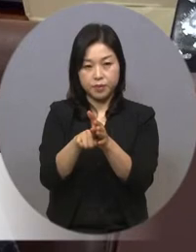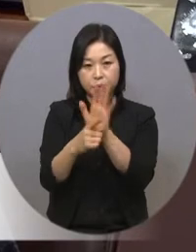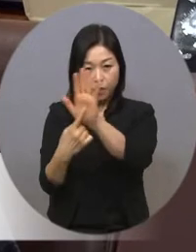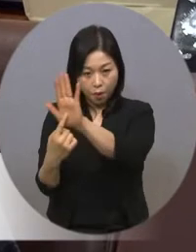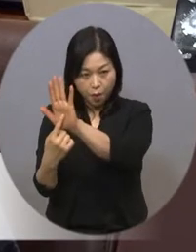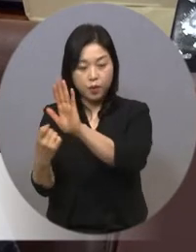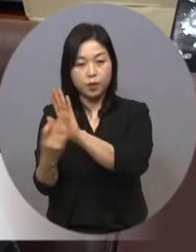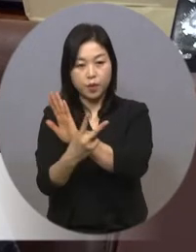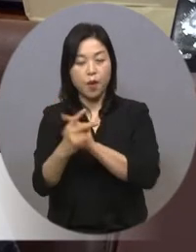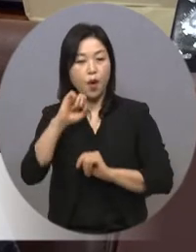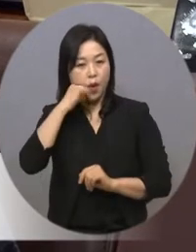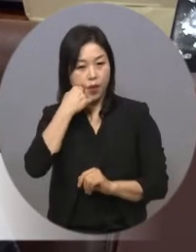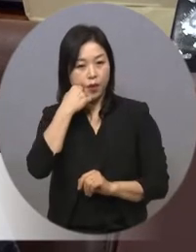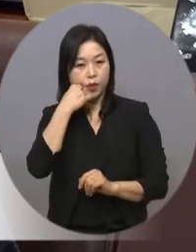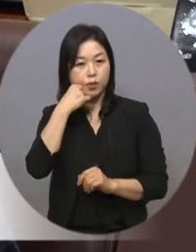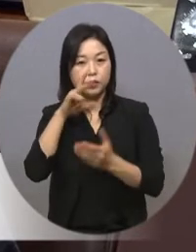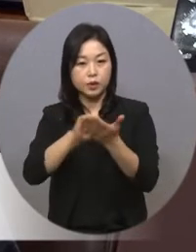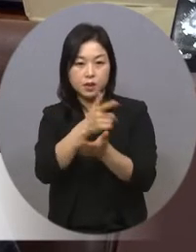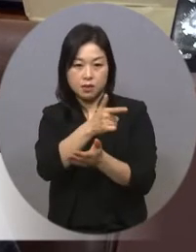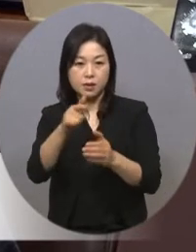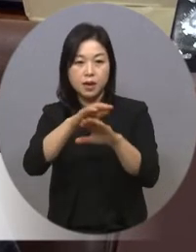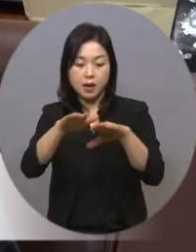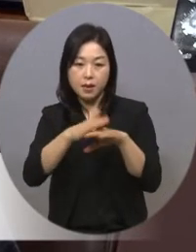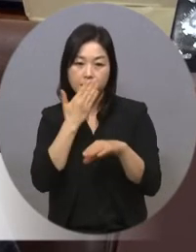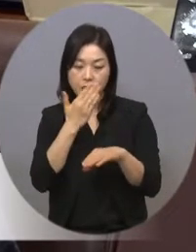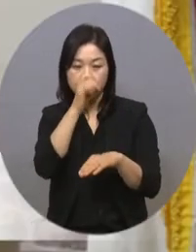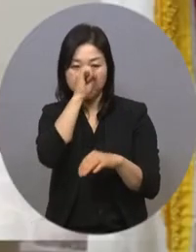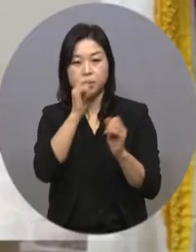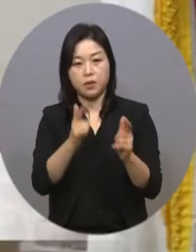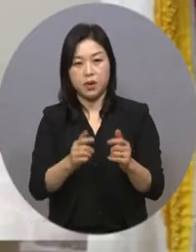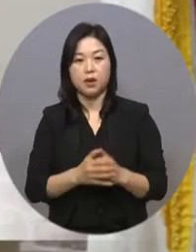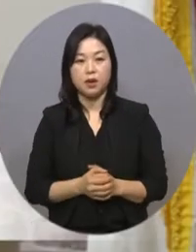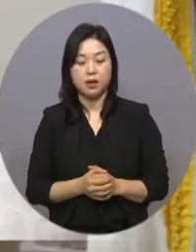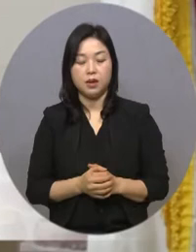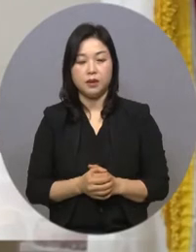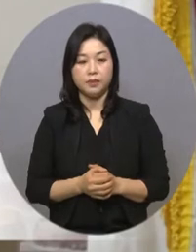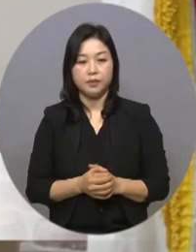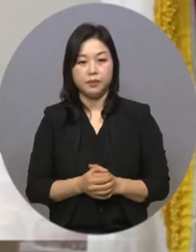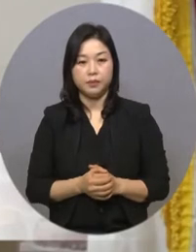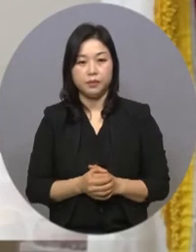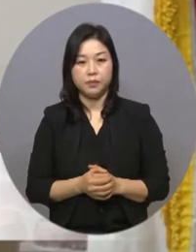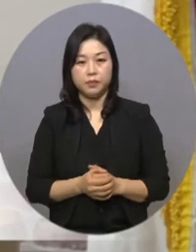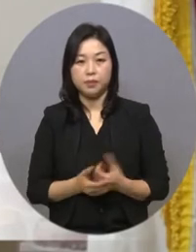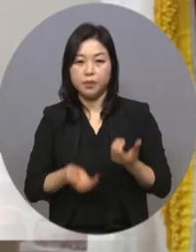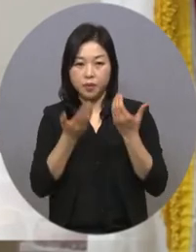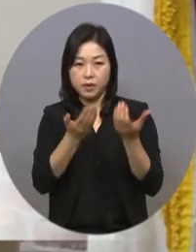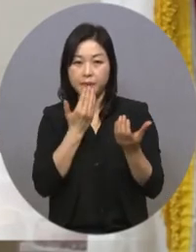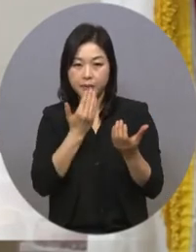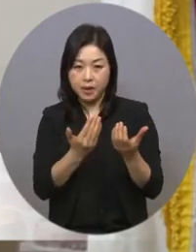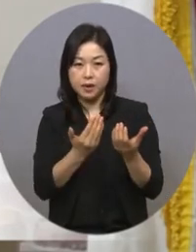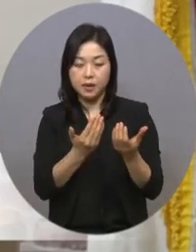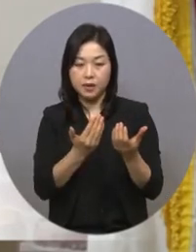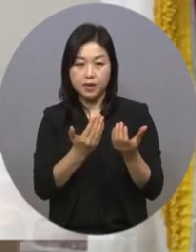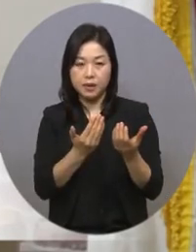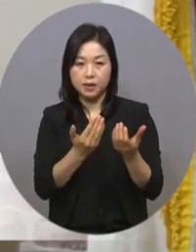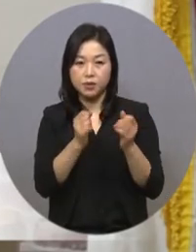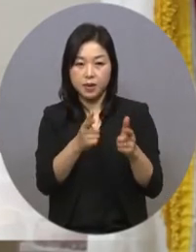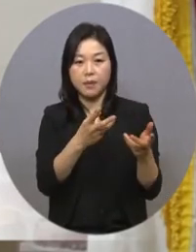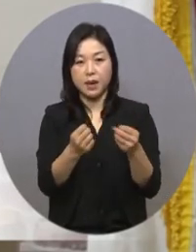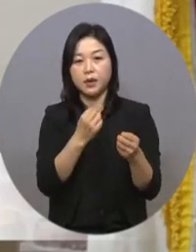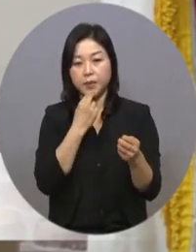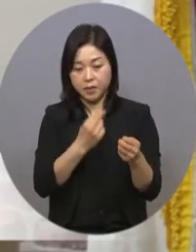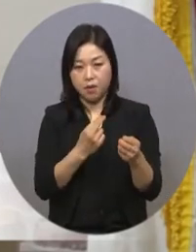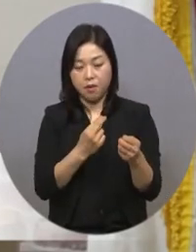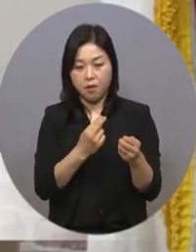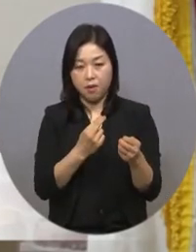참 해결될 수 있는 좋은 기회가 됐으면 참 좋겠고요. 봉사를 할 수 있는 기회가 없어